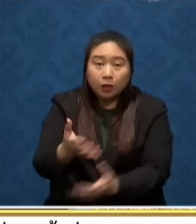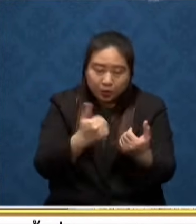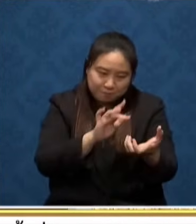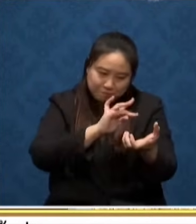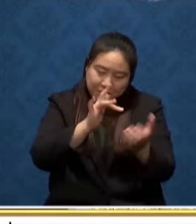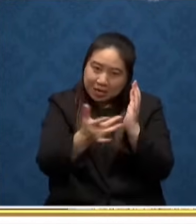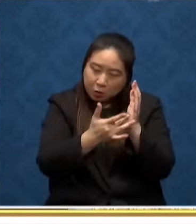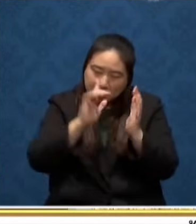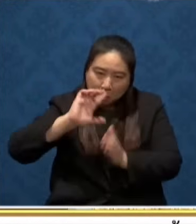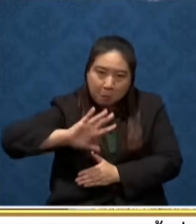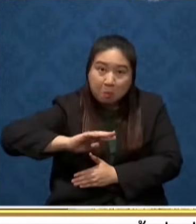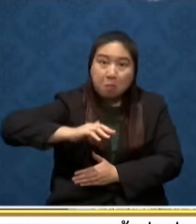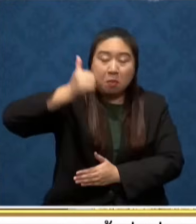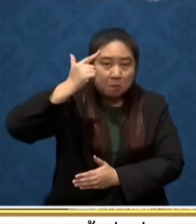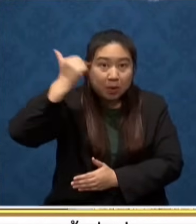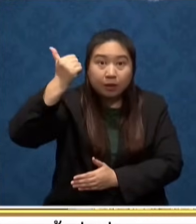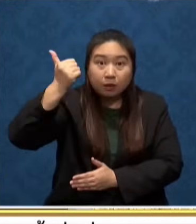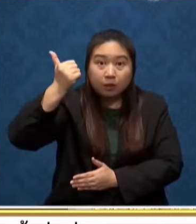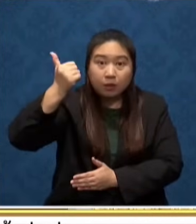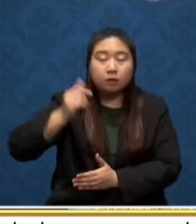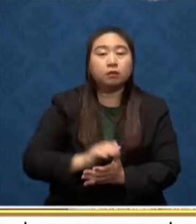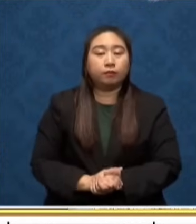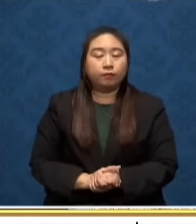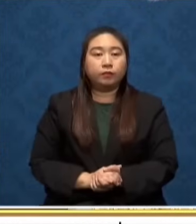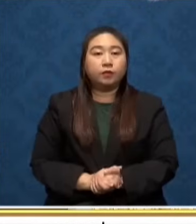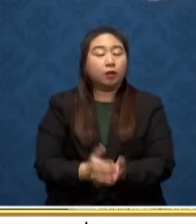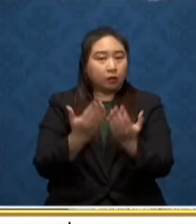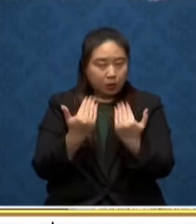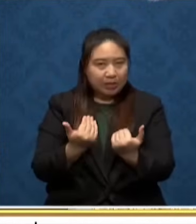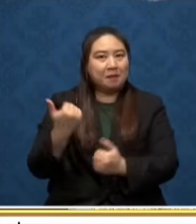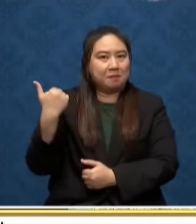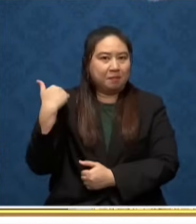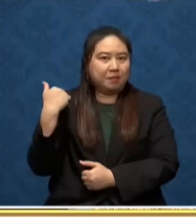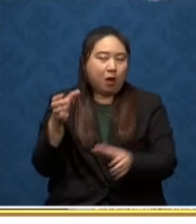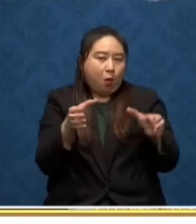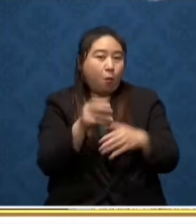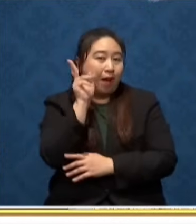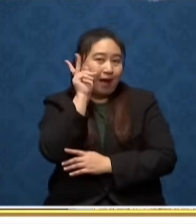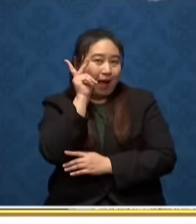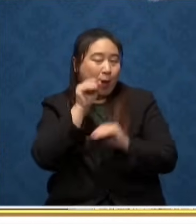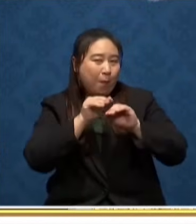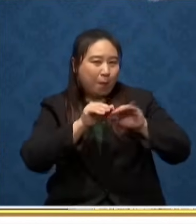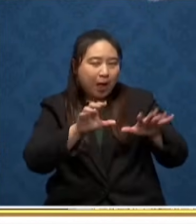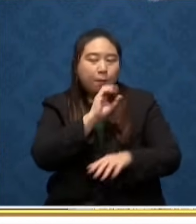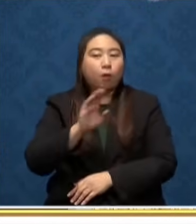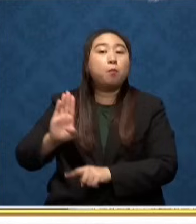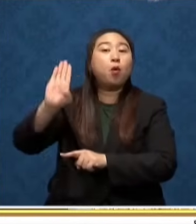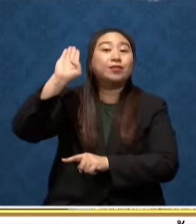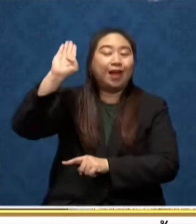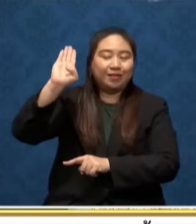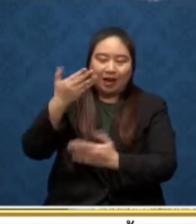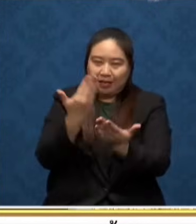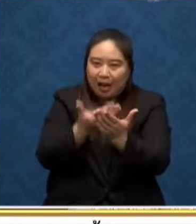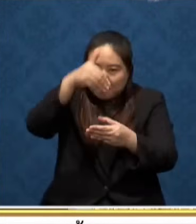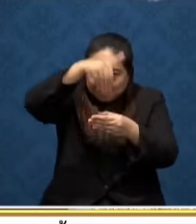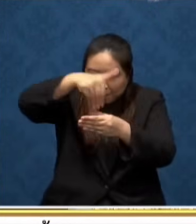โลยีเก่งขึ้นไหมคะและมีข้อกล่าวหาจากสื่อนะคะว่าบริษัทเอกชนที่ชนะการประมูลโครง